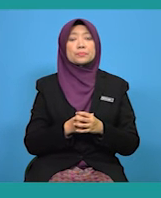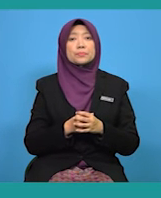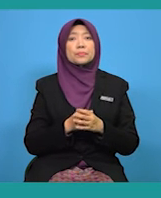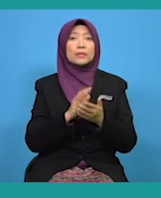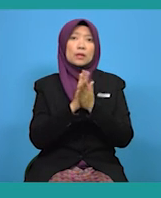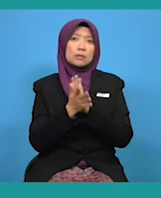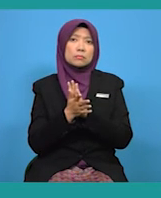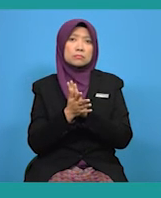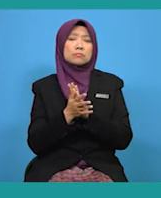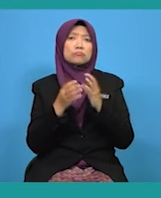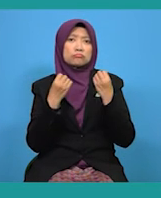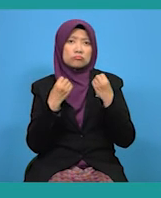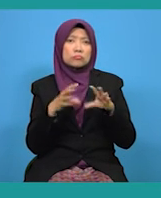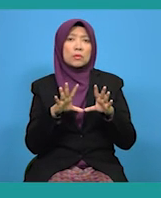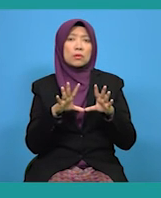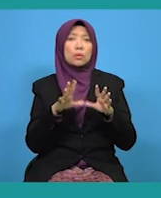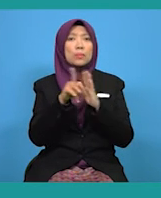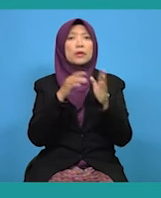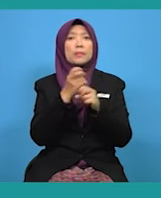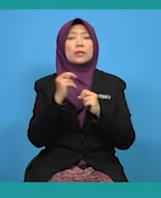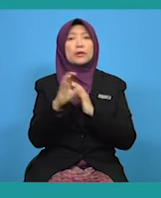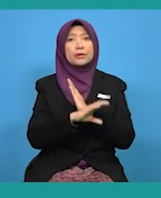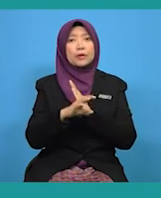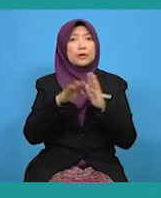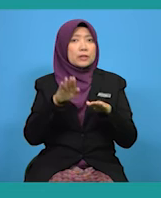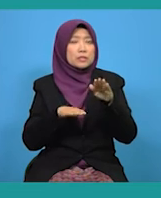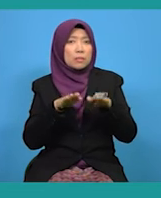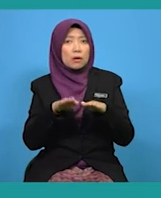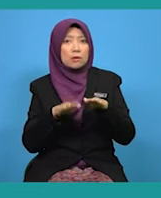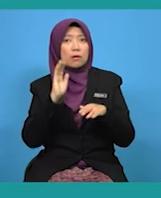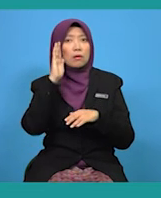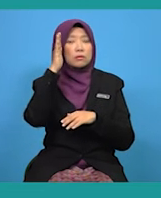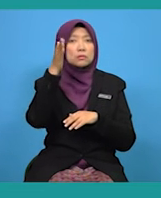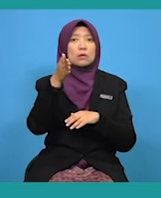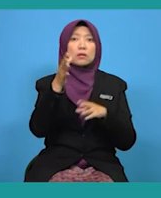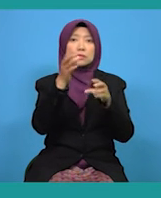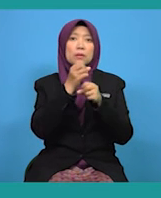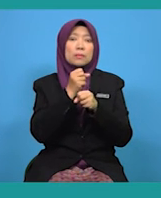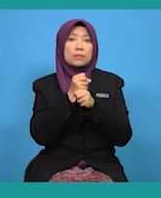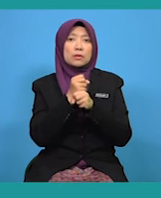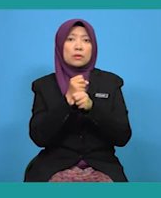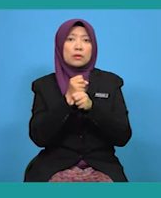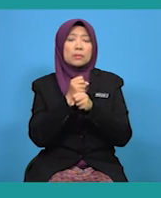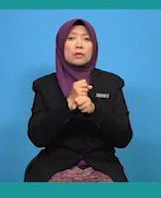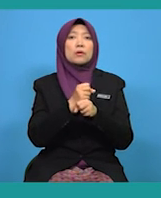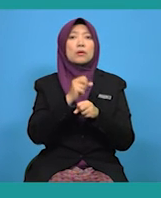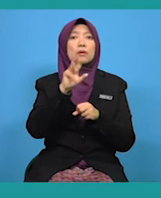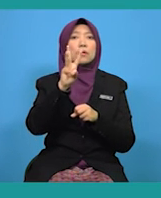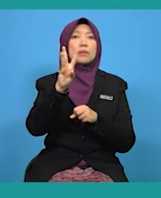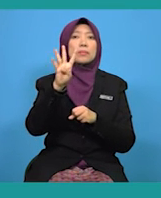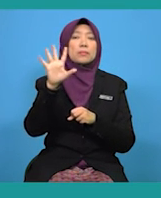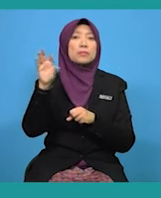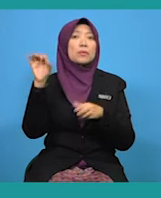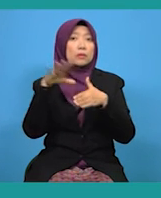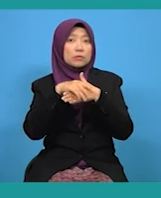maka sudah tentu pendapatan negara keseimbangan hanya akan tercapai pada area